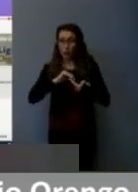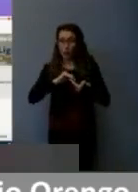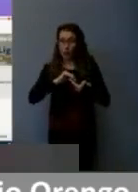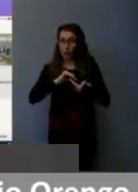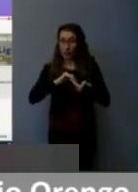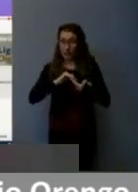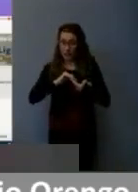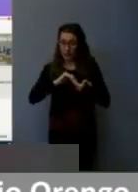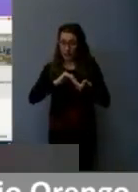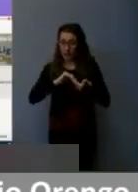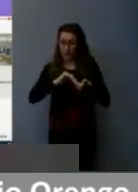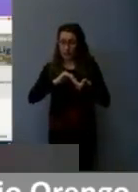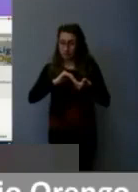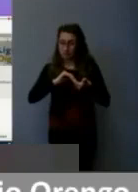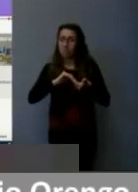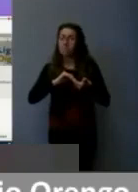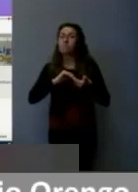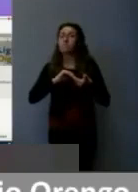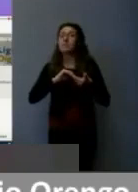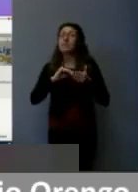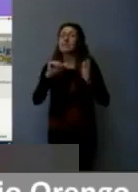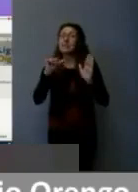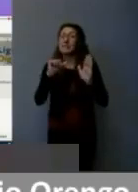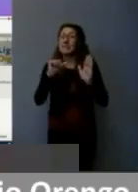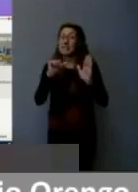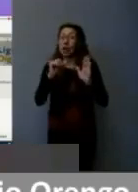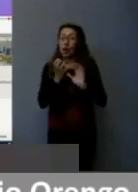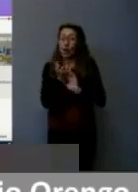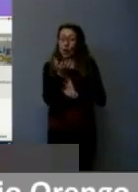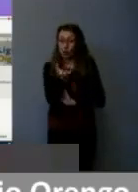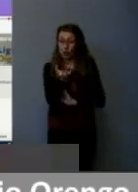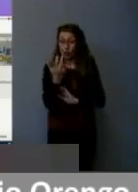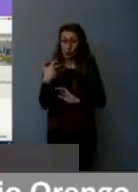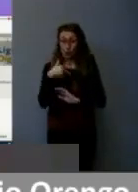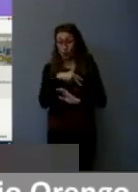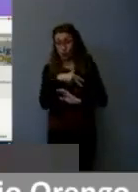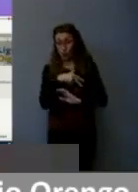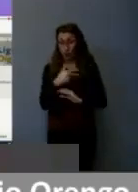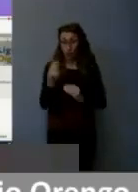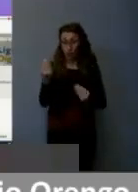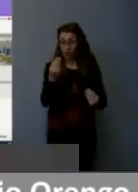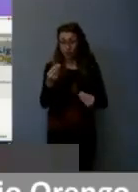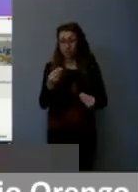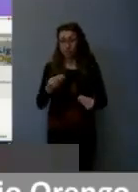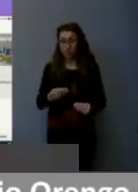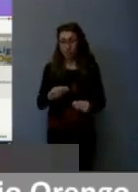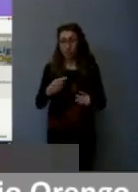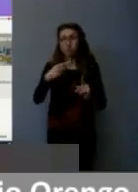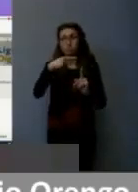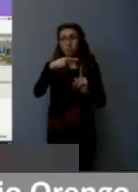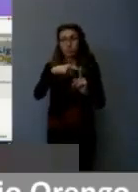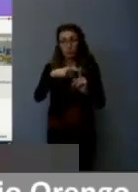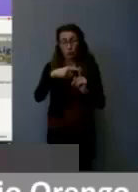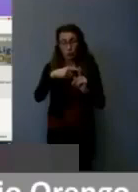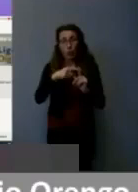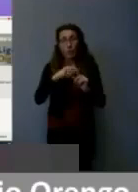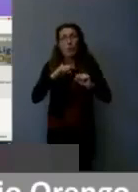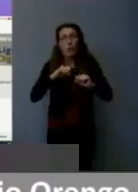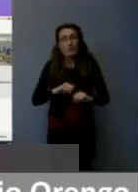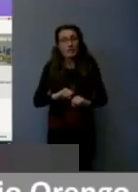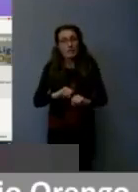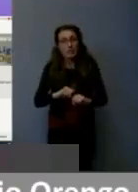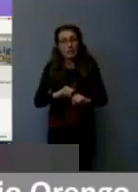ampliando l'oggetto sociale e introducendo la possibilità di